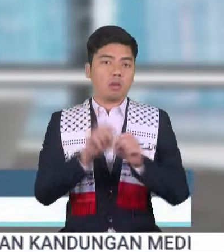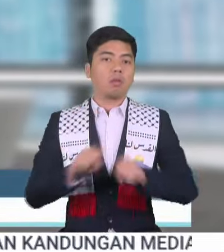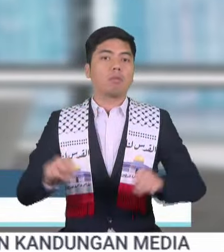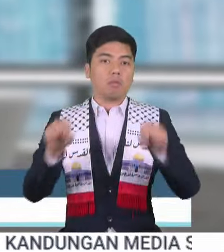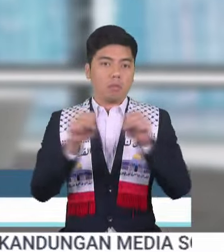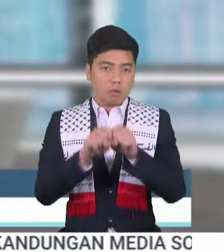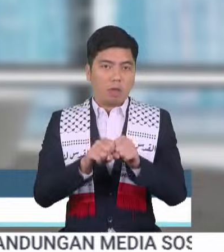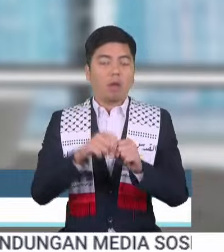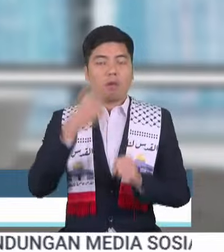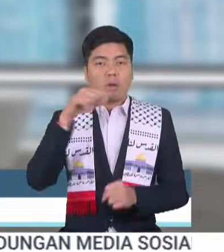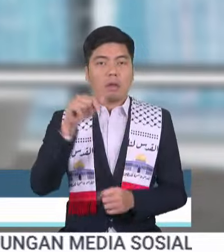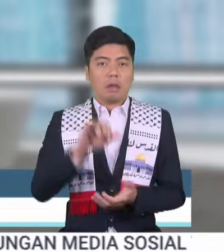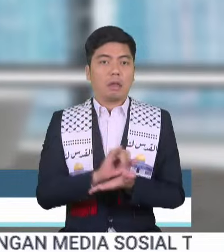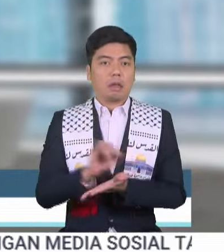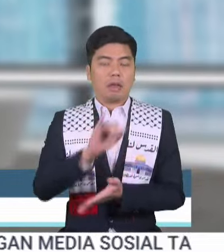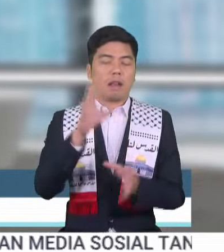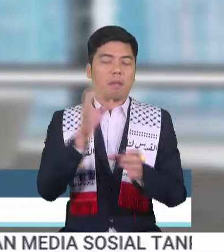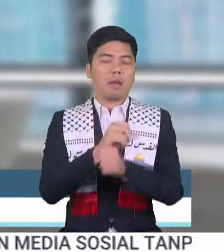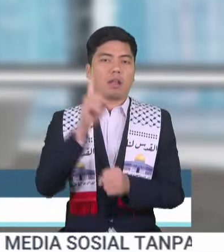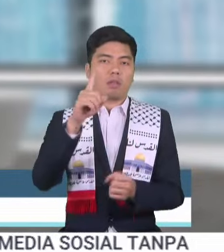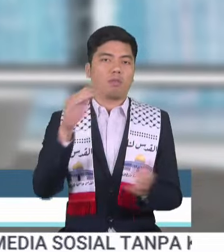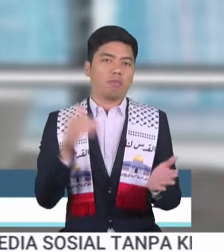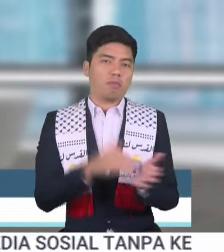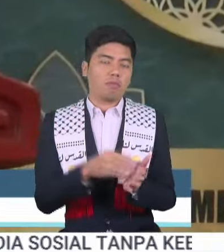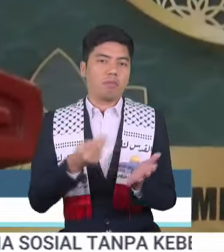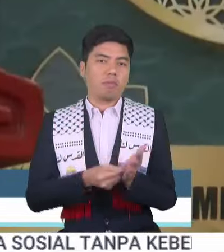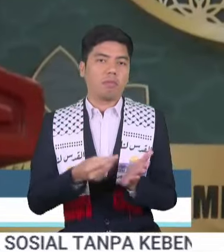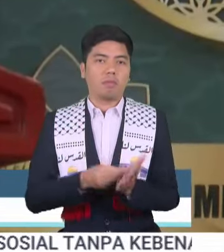Setiap institusi berkenaan menerima RM1,000.